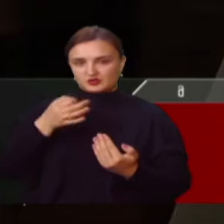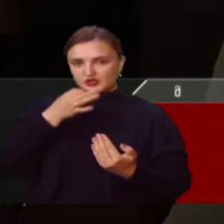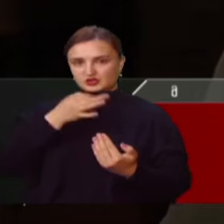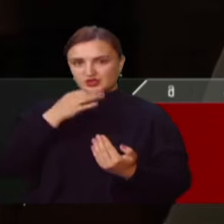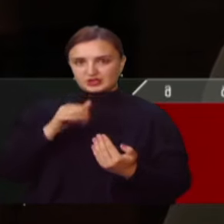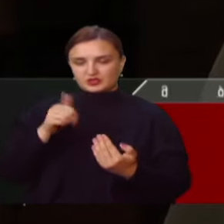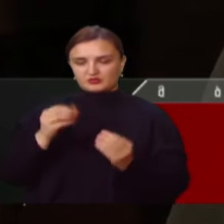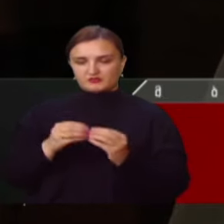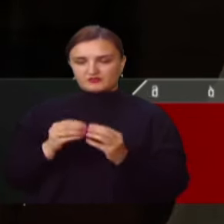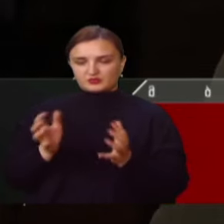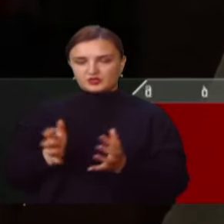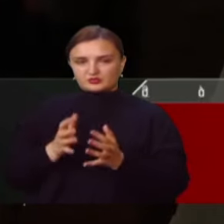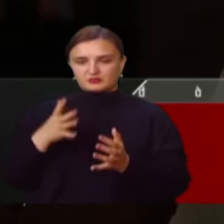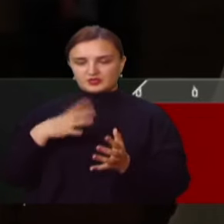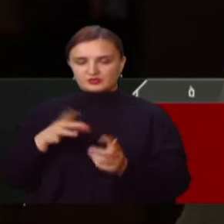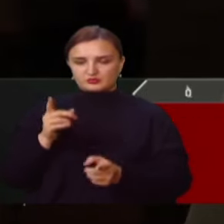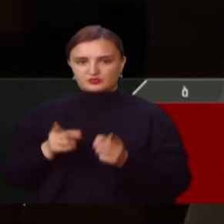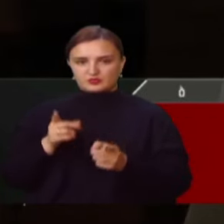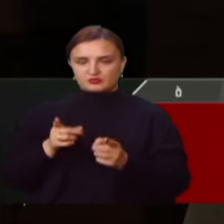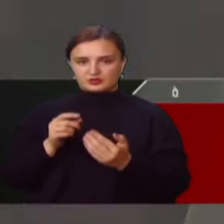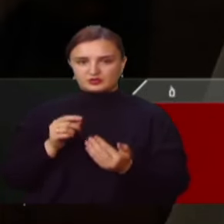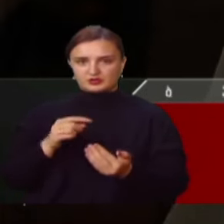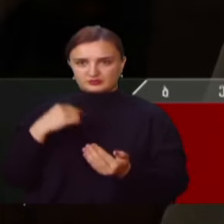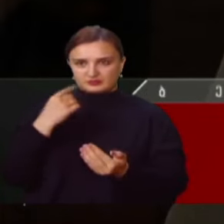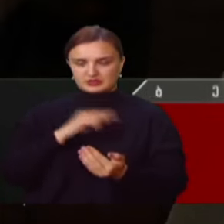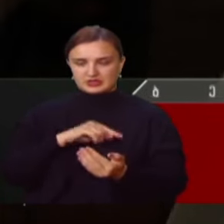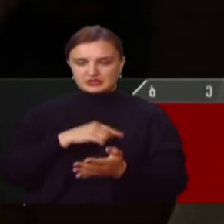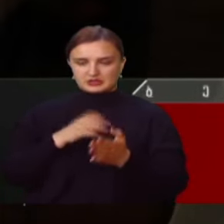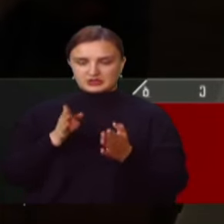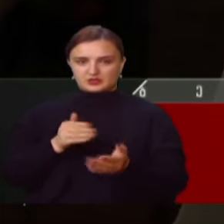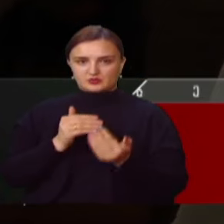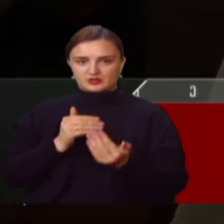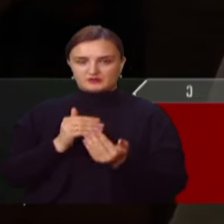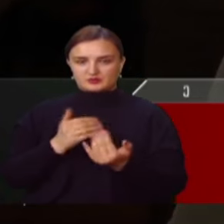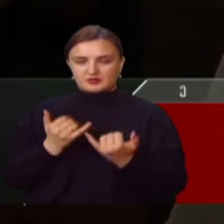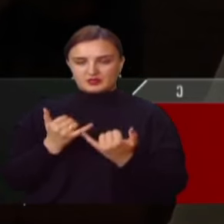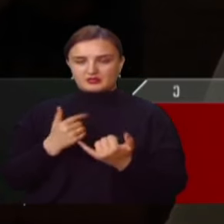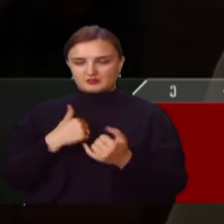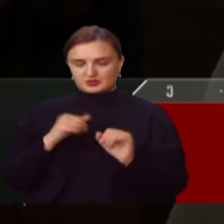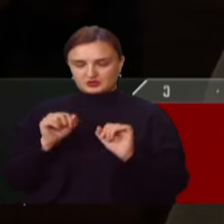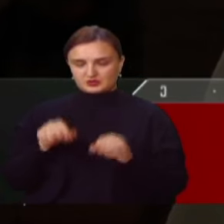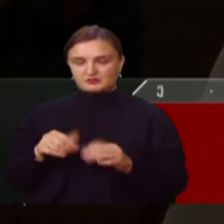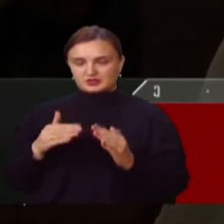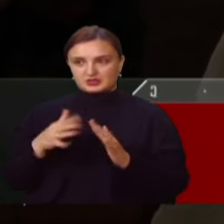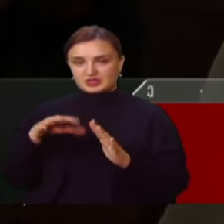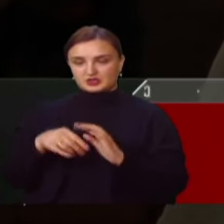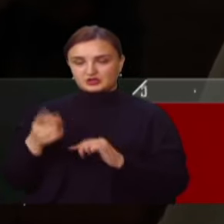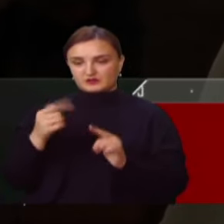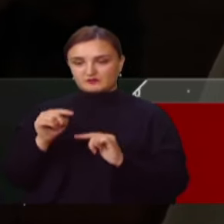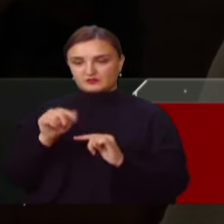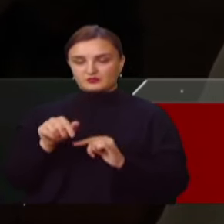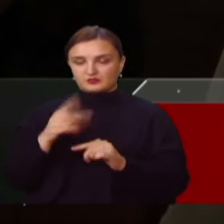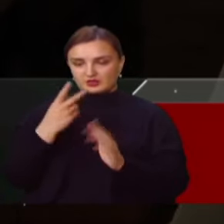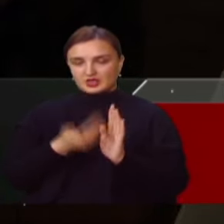კიდევ უნარჩუნებენ ქართულ ორიგინალურ ავთენტურ სახასიათო თავისებურებას. ახლა მე შემეძლება სახლში დავბრუნდე და